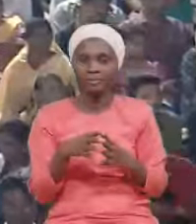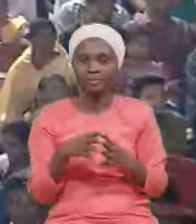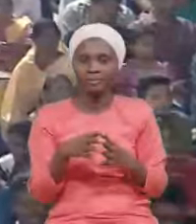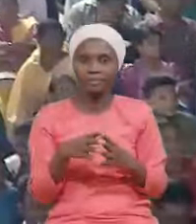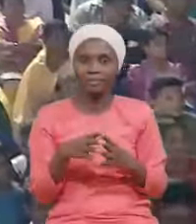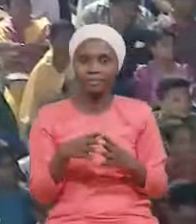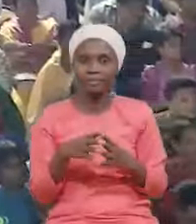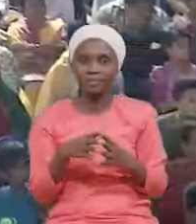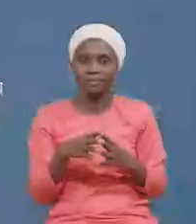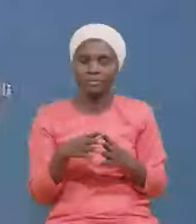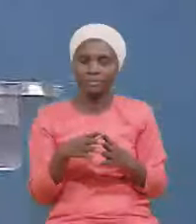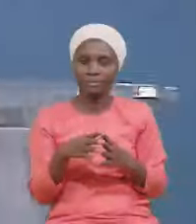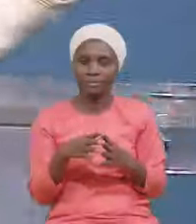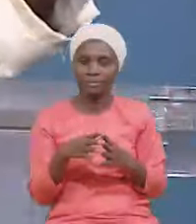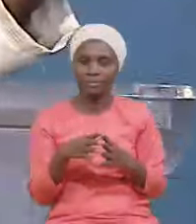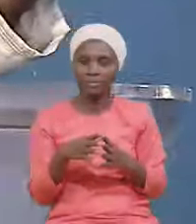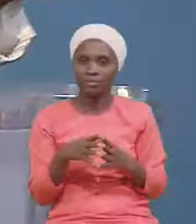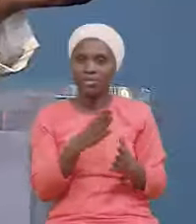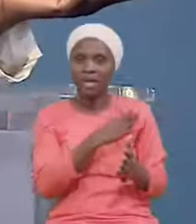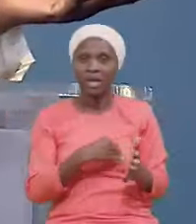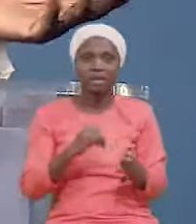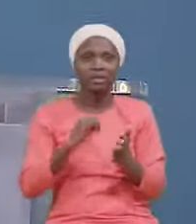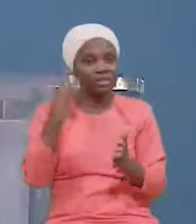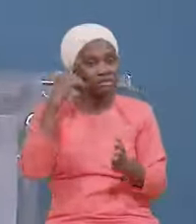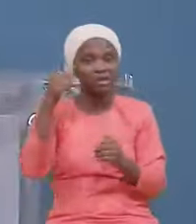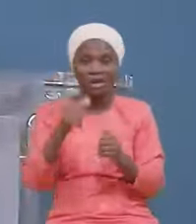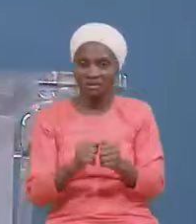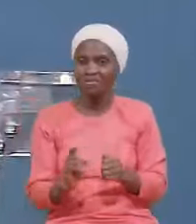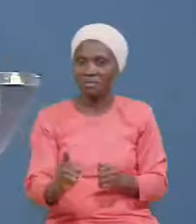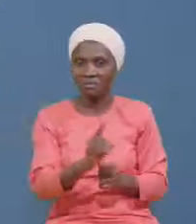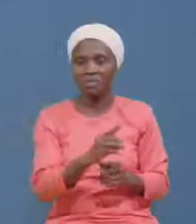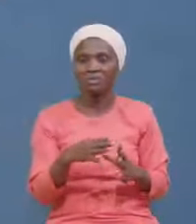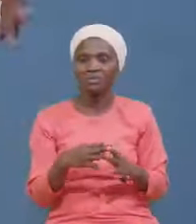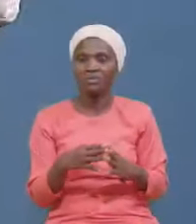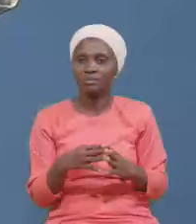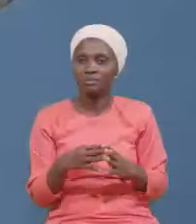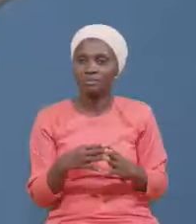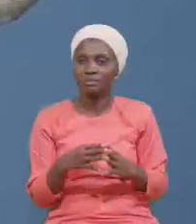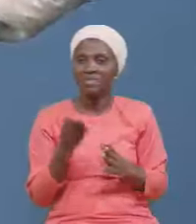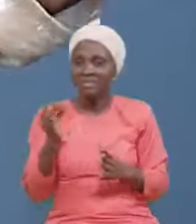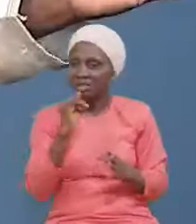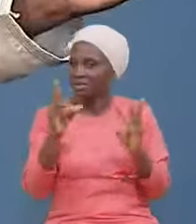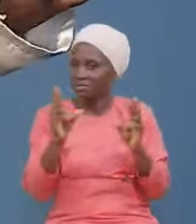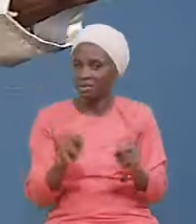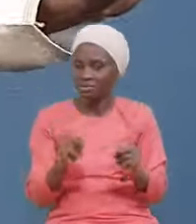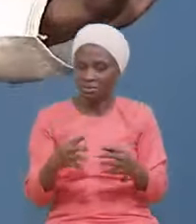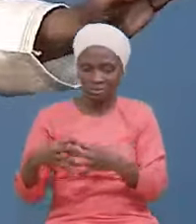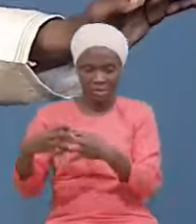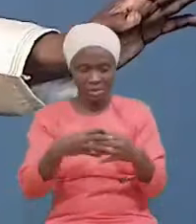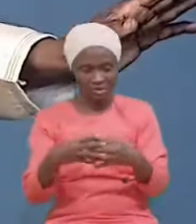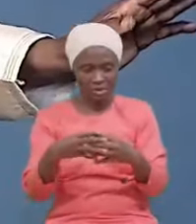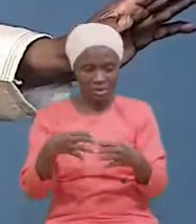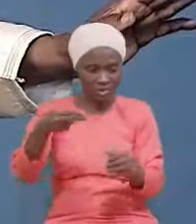ప్రభువుకు మిమ్మల్ని దగ్గర చేస్తాడు. And it's for everyone. ఆయన అందరి కొరకు. There is no American